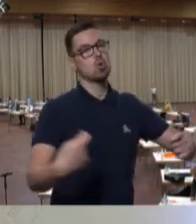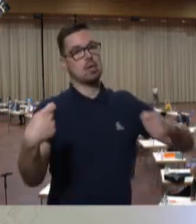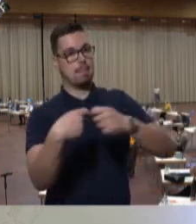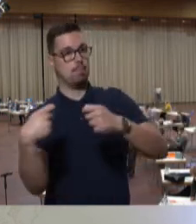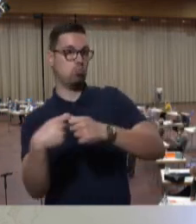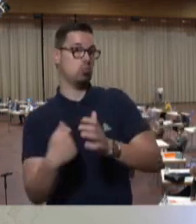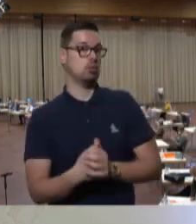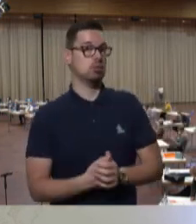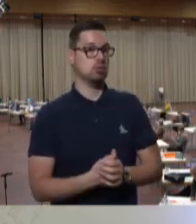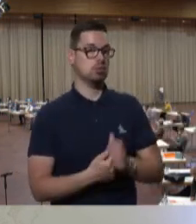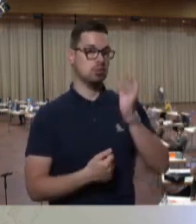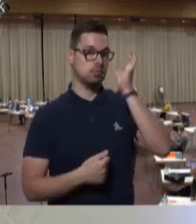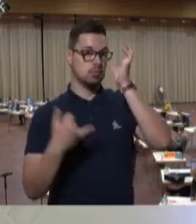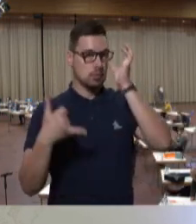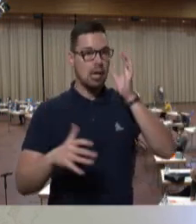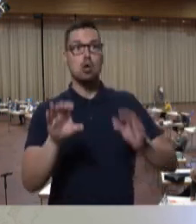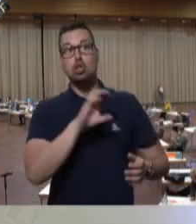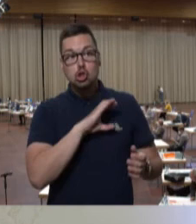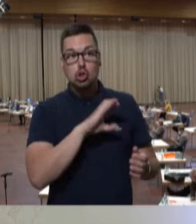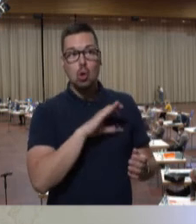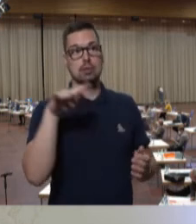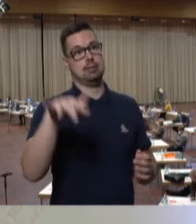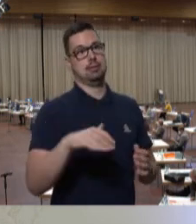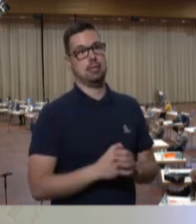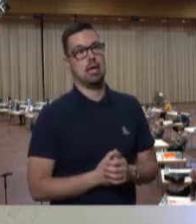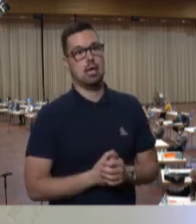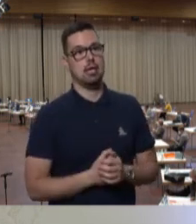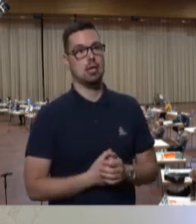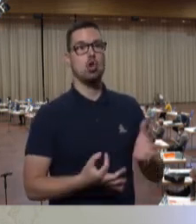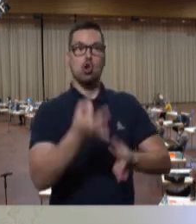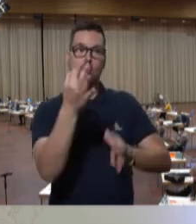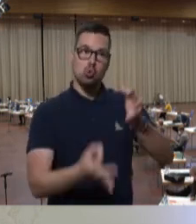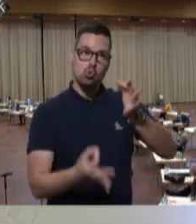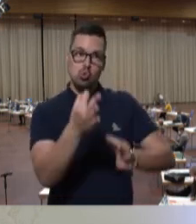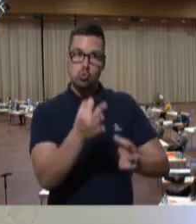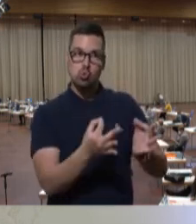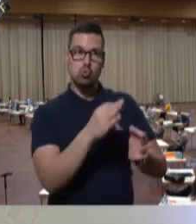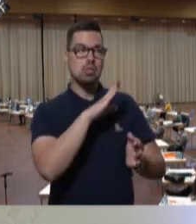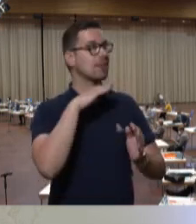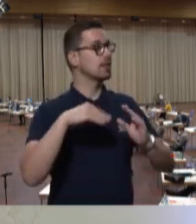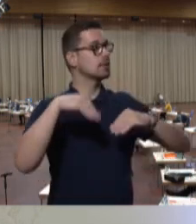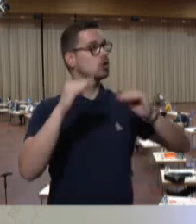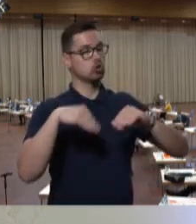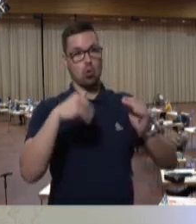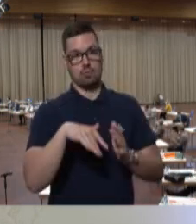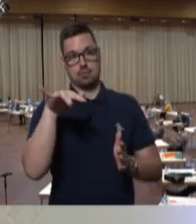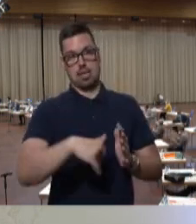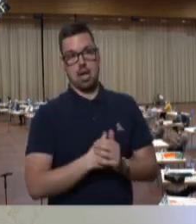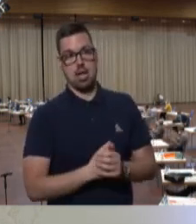besteht jetzt auch endlich eine Chance dazu. Grüner Wasserstoff aus regenerativer Energie erzeugt